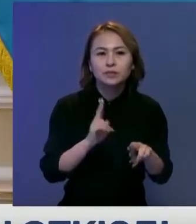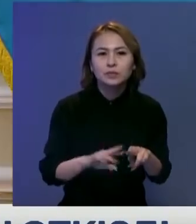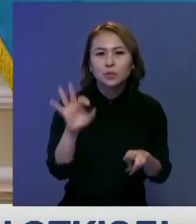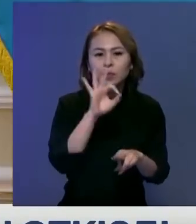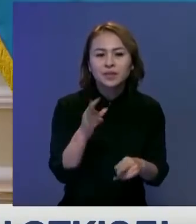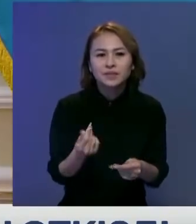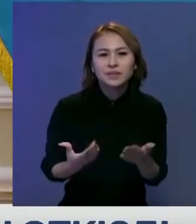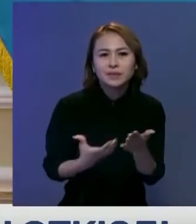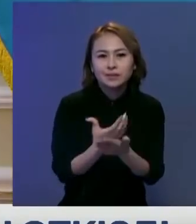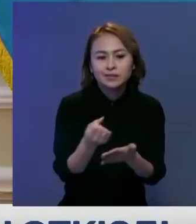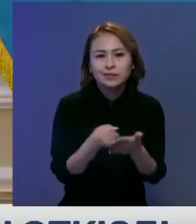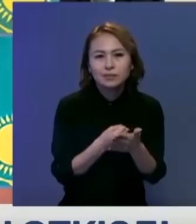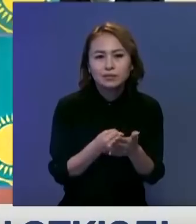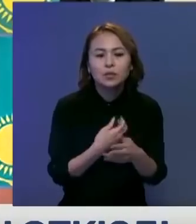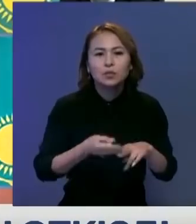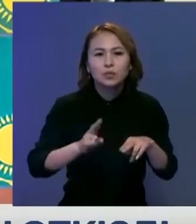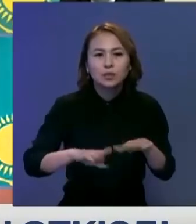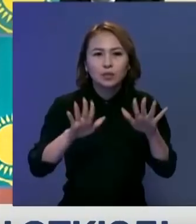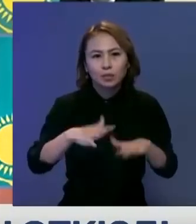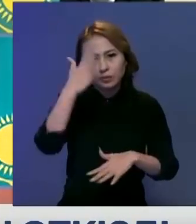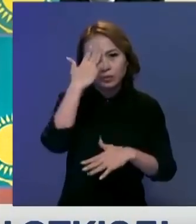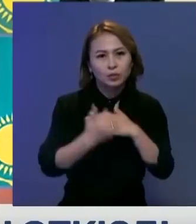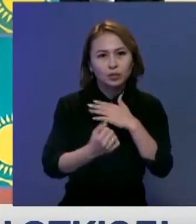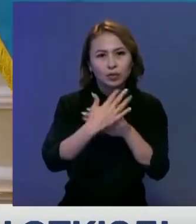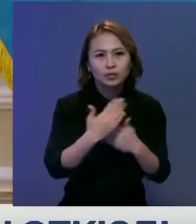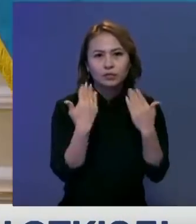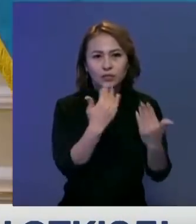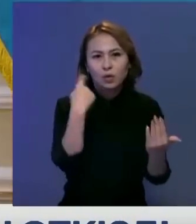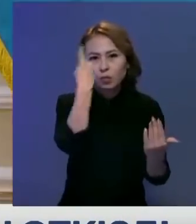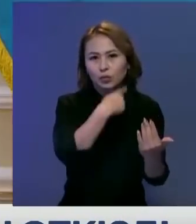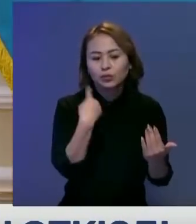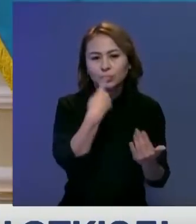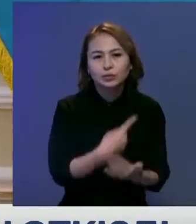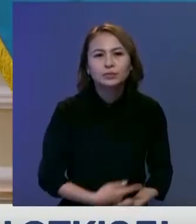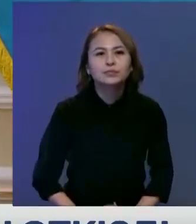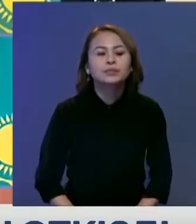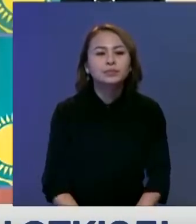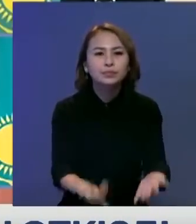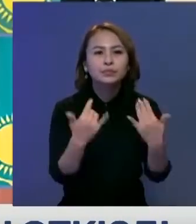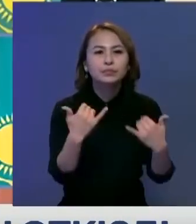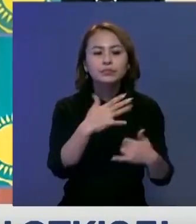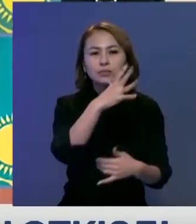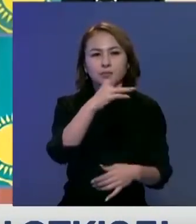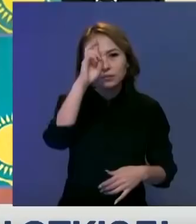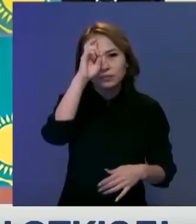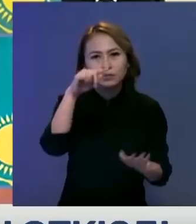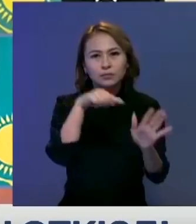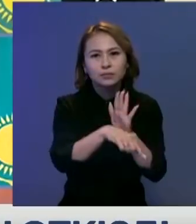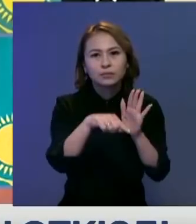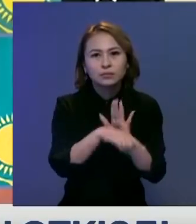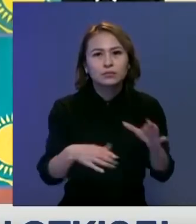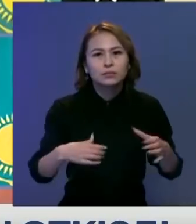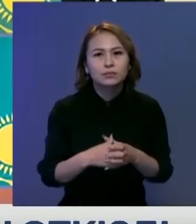инвестицияның бір әзі осы мұнайылы өлкөгі тиесілі. Қазіргі таңда мемлекетіміздің үшкі жалпы